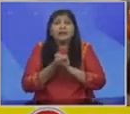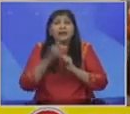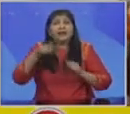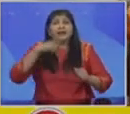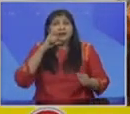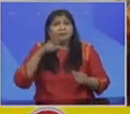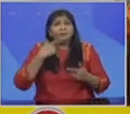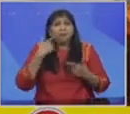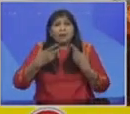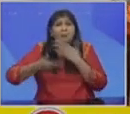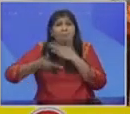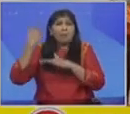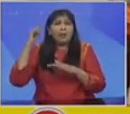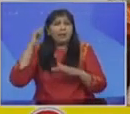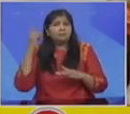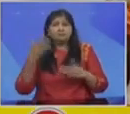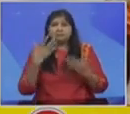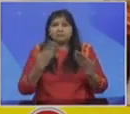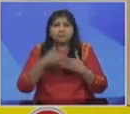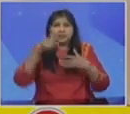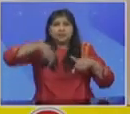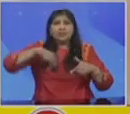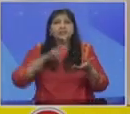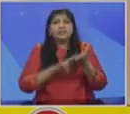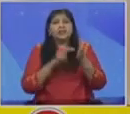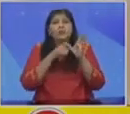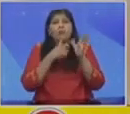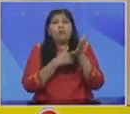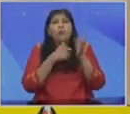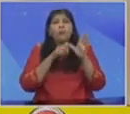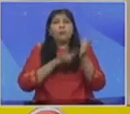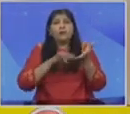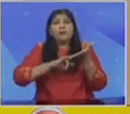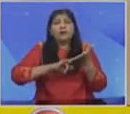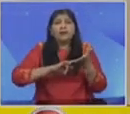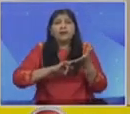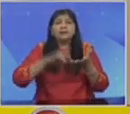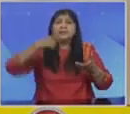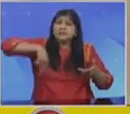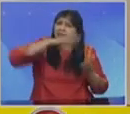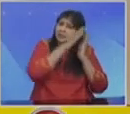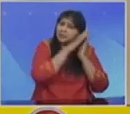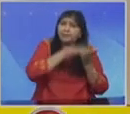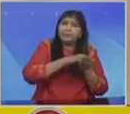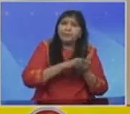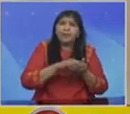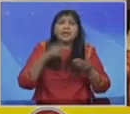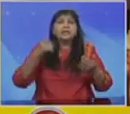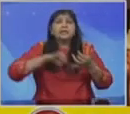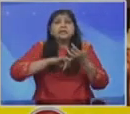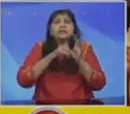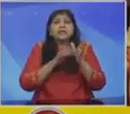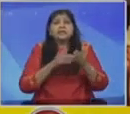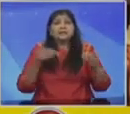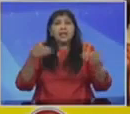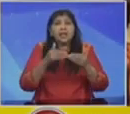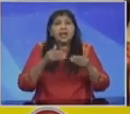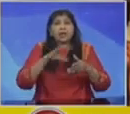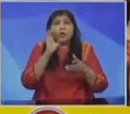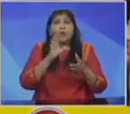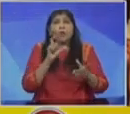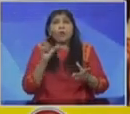है। वाराणसी में संस्कृत महाविद्यालयों के बीच एक क्रिकेट टूर्नामेंट होता है।